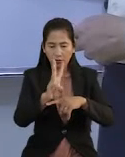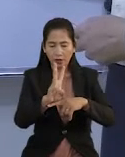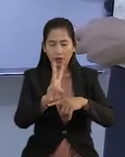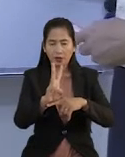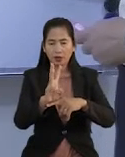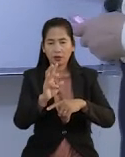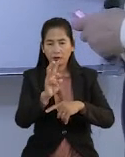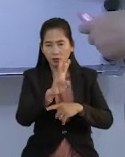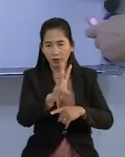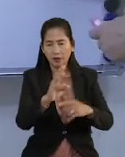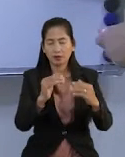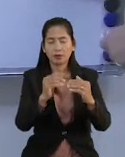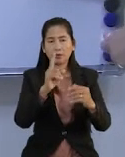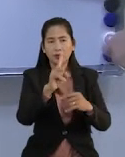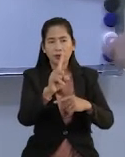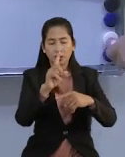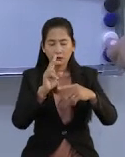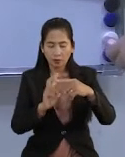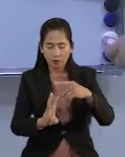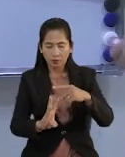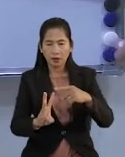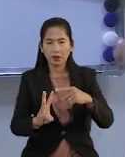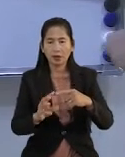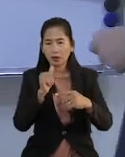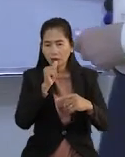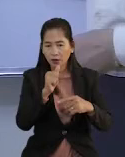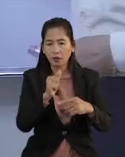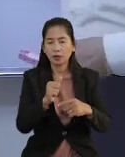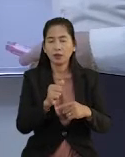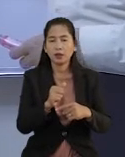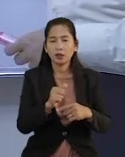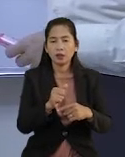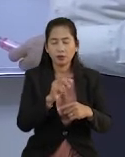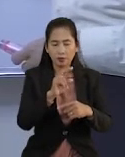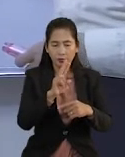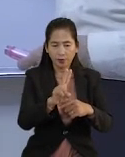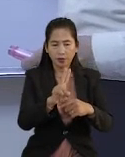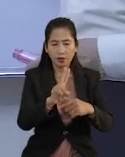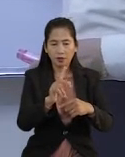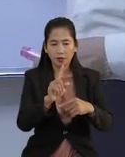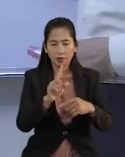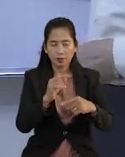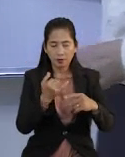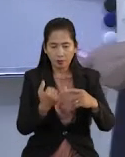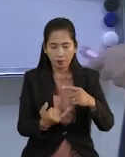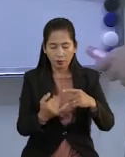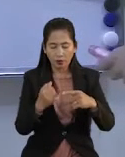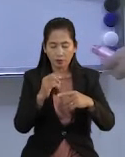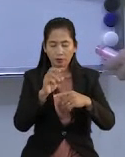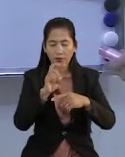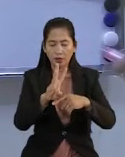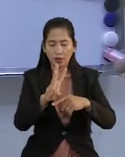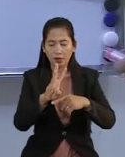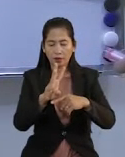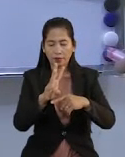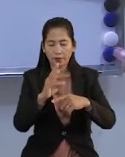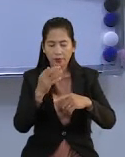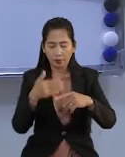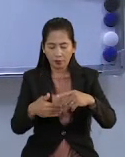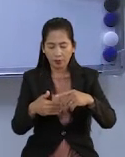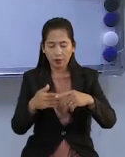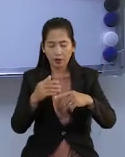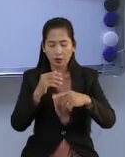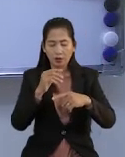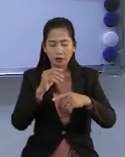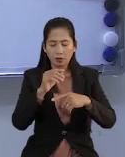bồn. Đài xa nâng mùi phía bấy. Cứ. Phi phía bầm mùi. Bây phía bầm